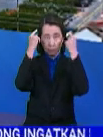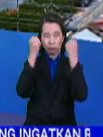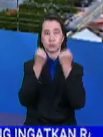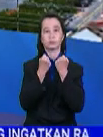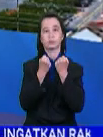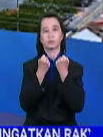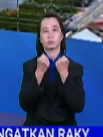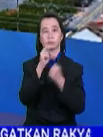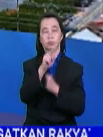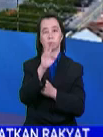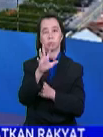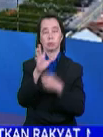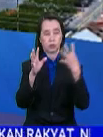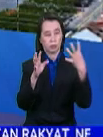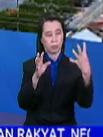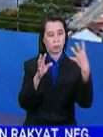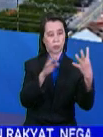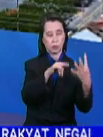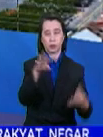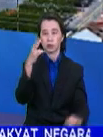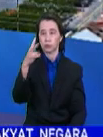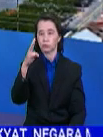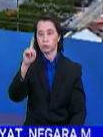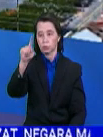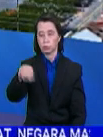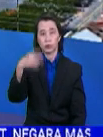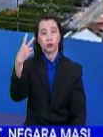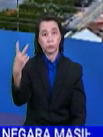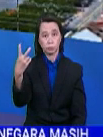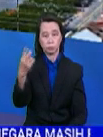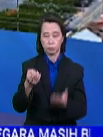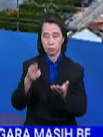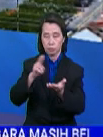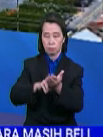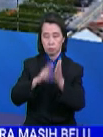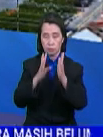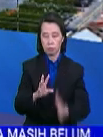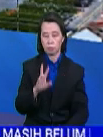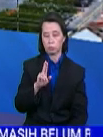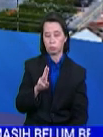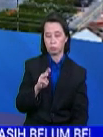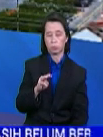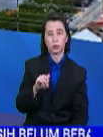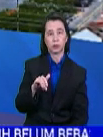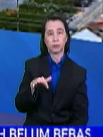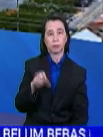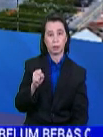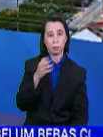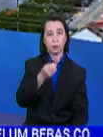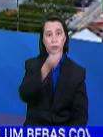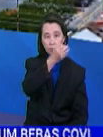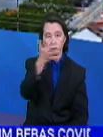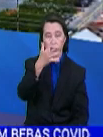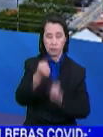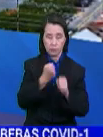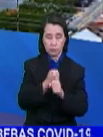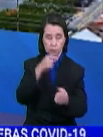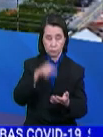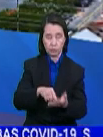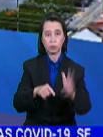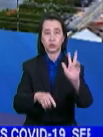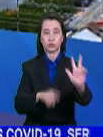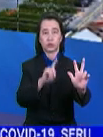ke-25 pada 14 hingga 17 Feb ini pendaftaran unimus azlan Romli memberitahu tahun ini